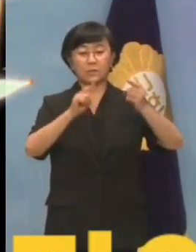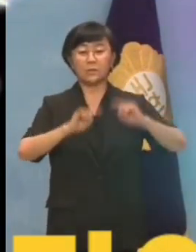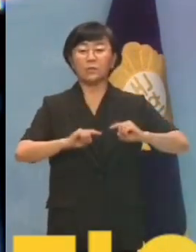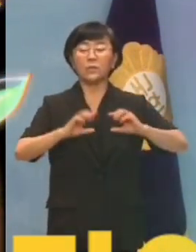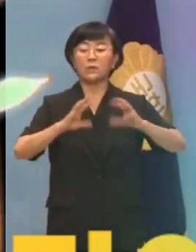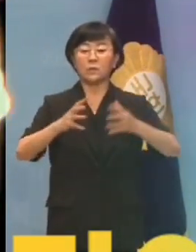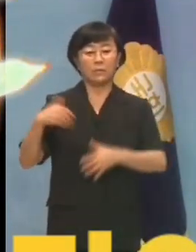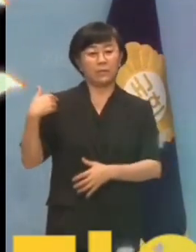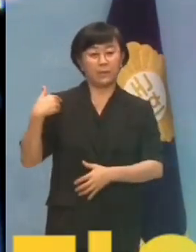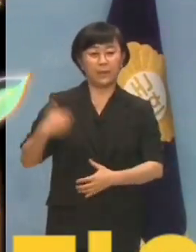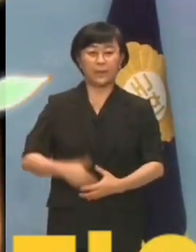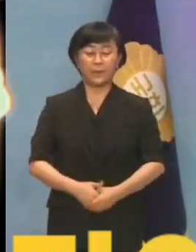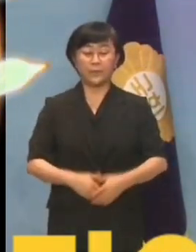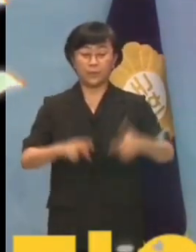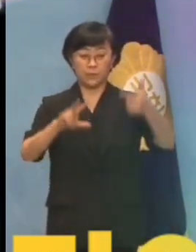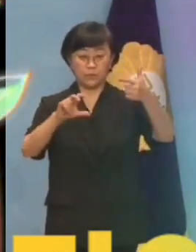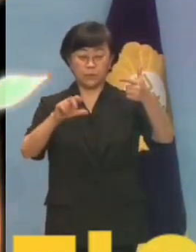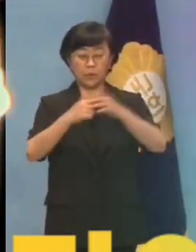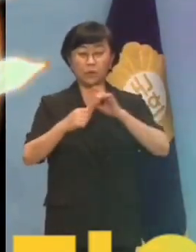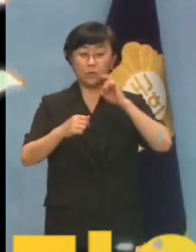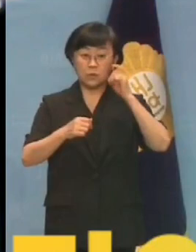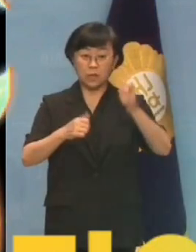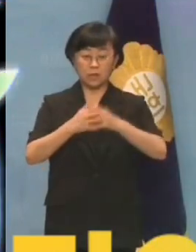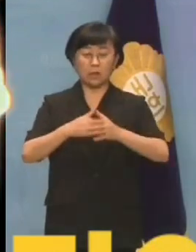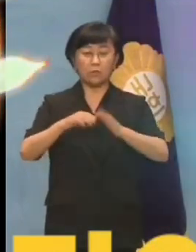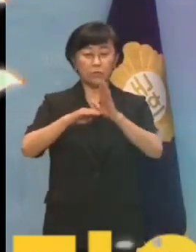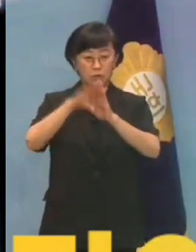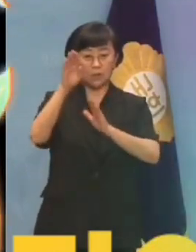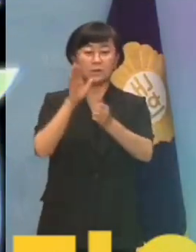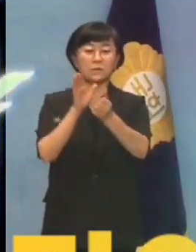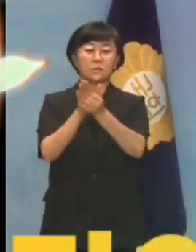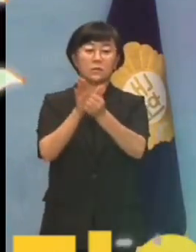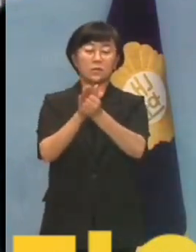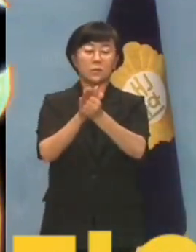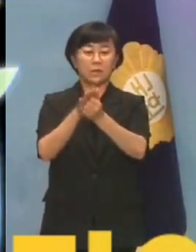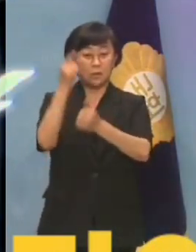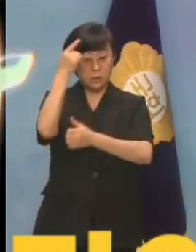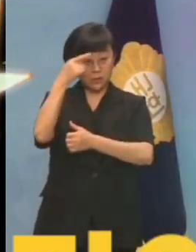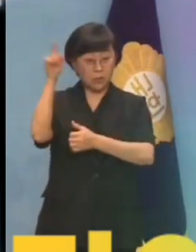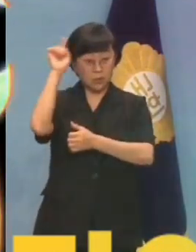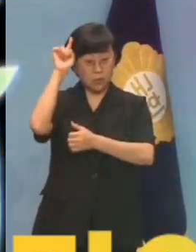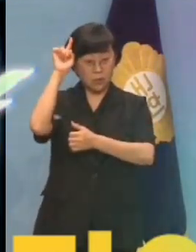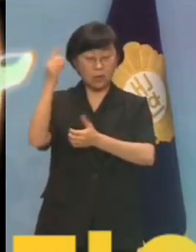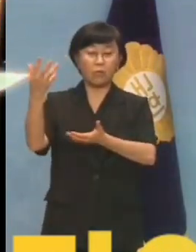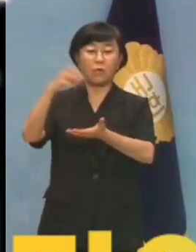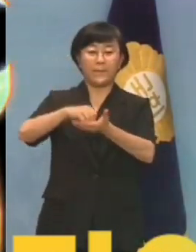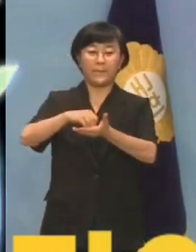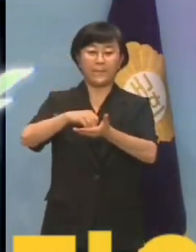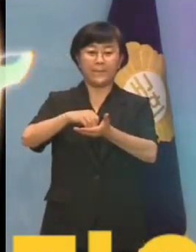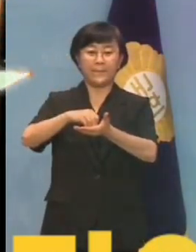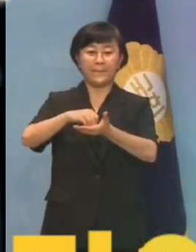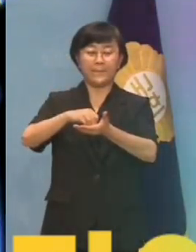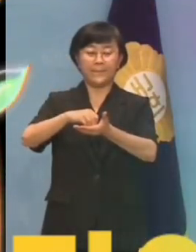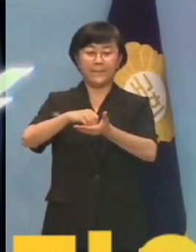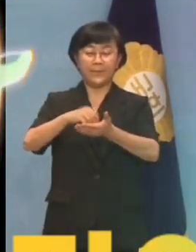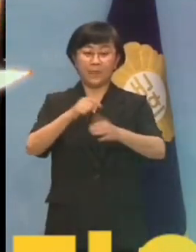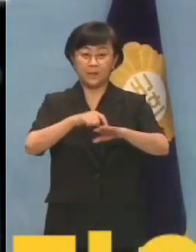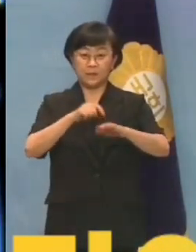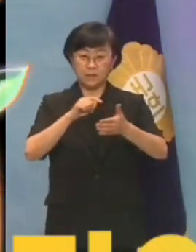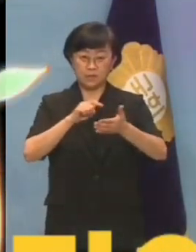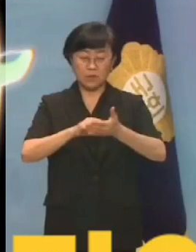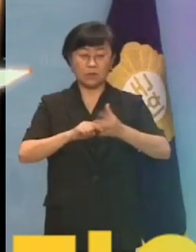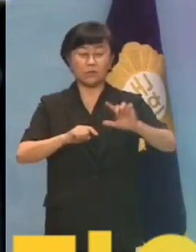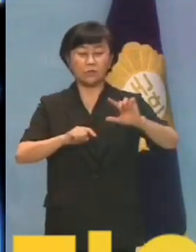모릅니까? 6.25 당시 우크라이나는 북한을 지원한 소련의 일부였습니다.